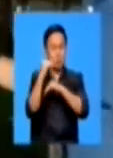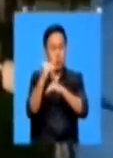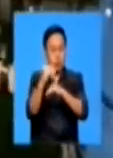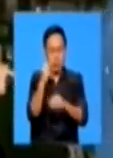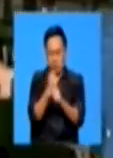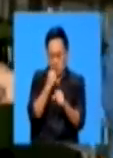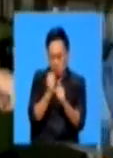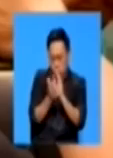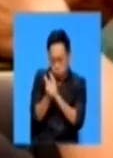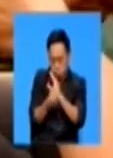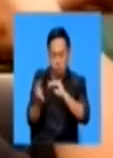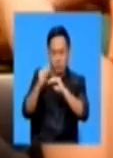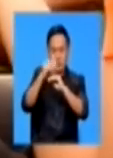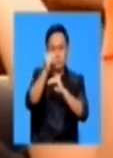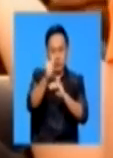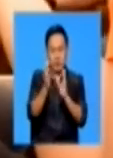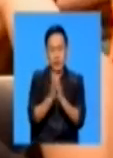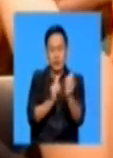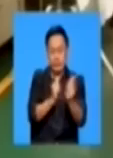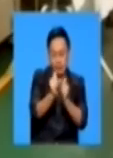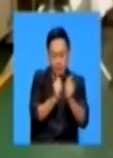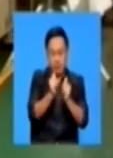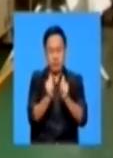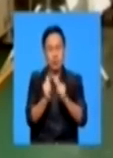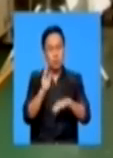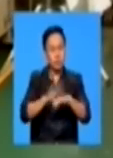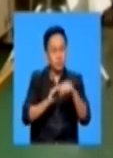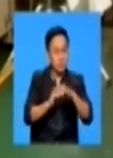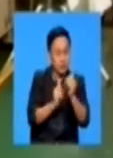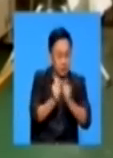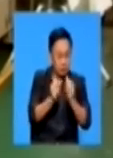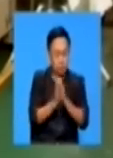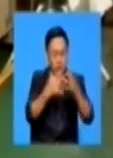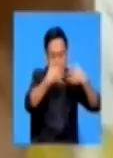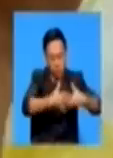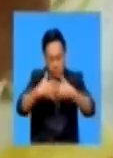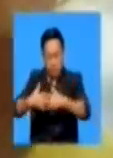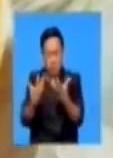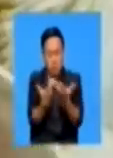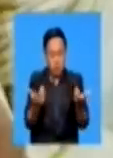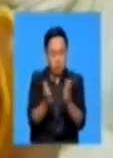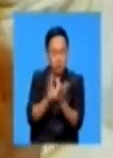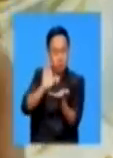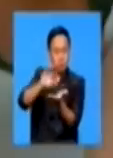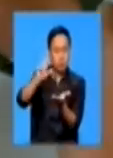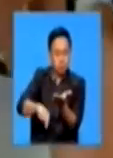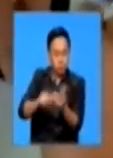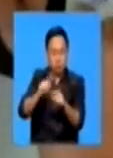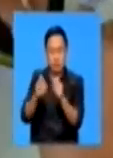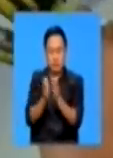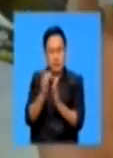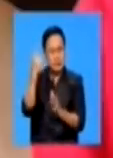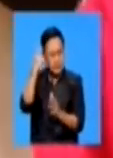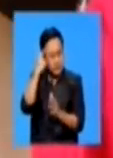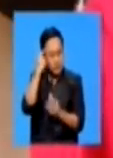ความสามารถในการแข่งขันลดการสูญเสียในการผลิตขณะเดียวกันก็สามารถลดการสูญเสียในวงจรการผลิตด้วยลดต้นทุนการผลิตได้จริงนะโดยจะน